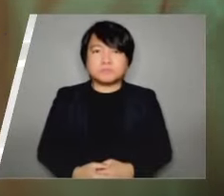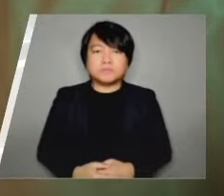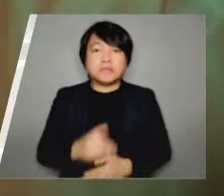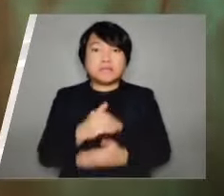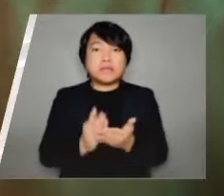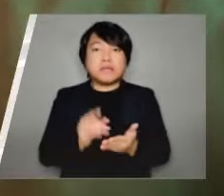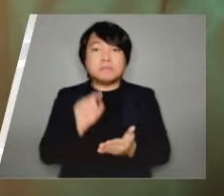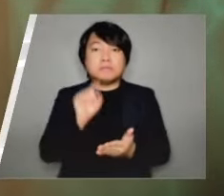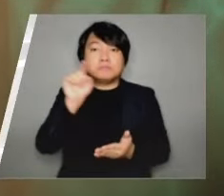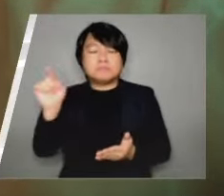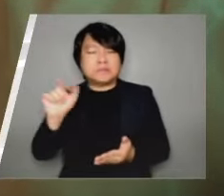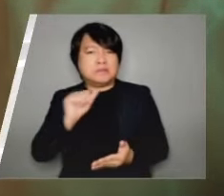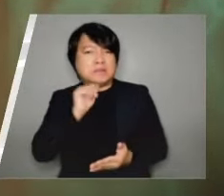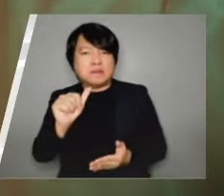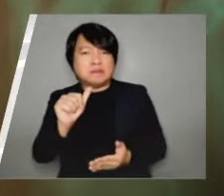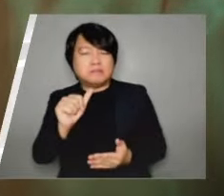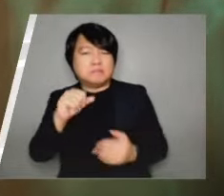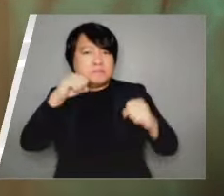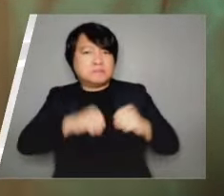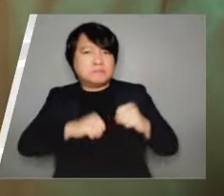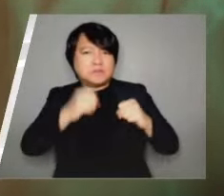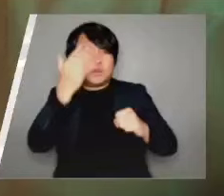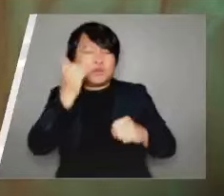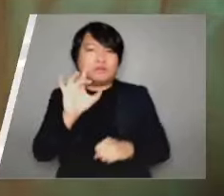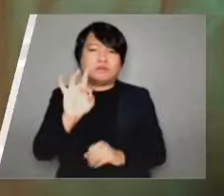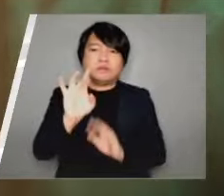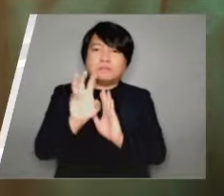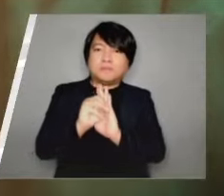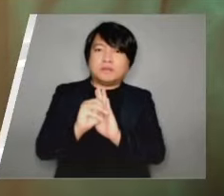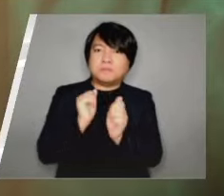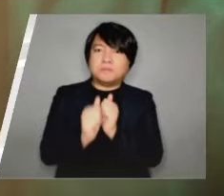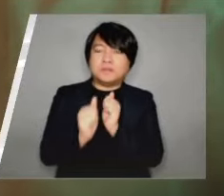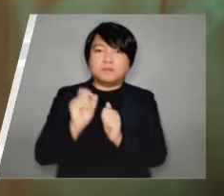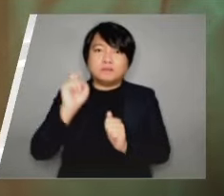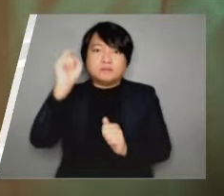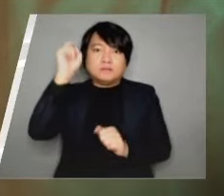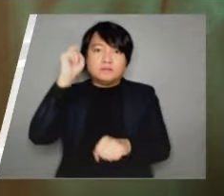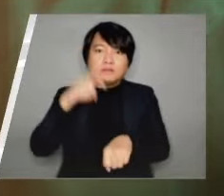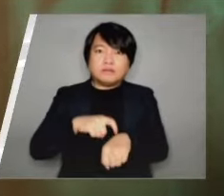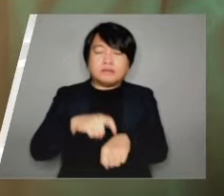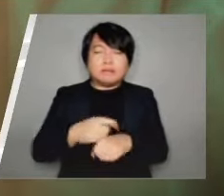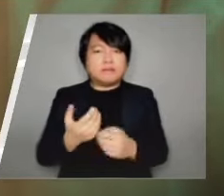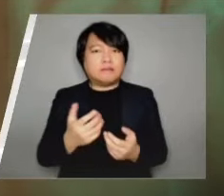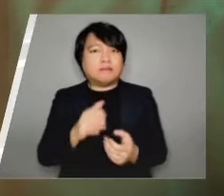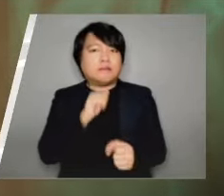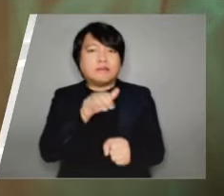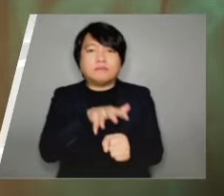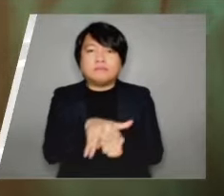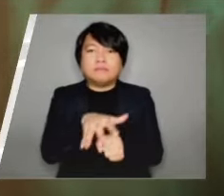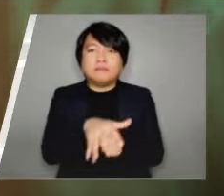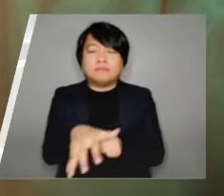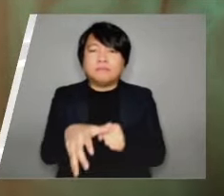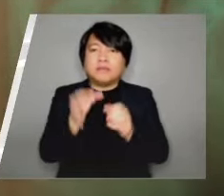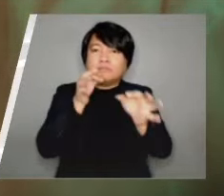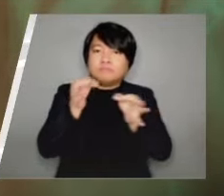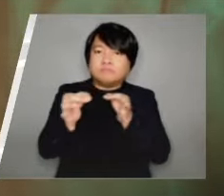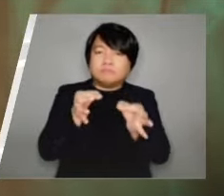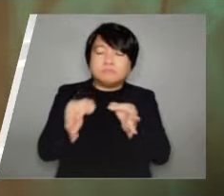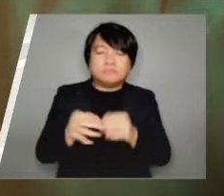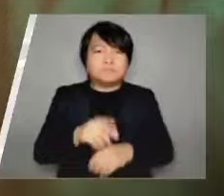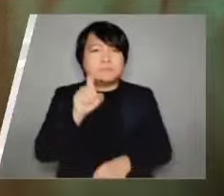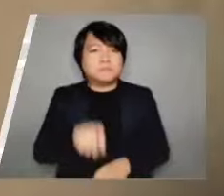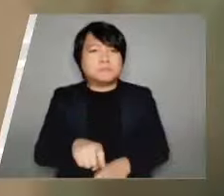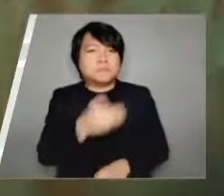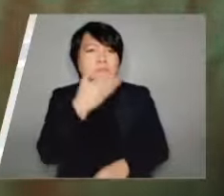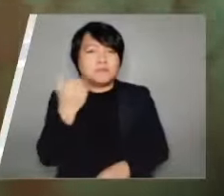Masyado rin nagmamadali sa 8 minuto o hindi ito sapat para ipaliwanag ang isang paksa. Mas okay raw kung 15 minuto o